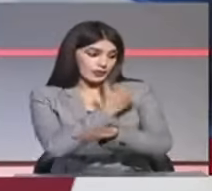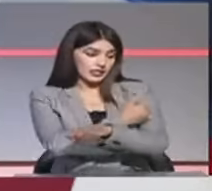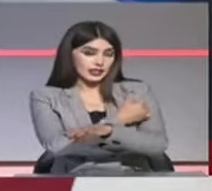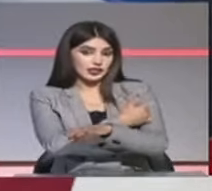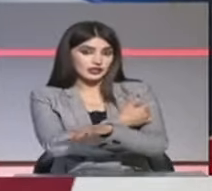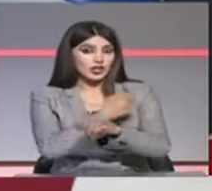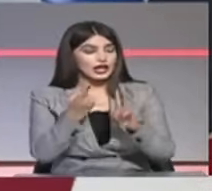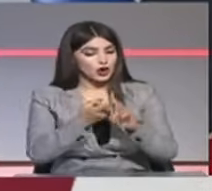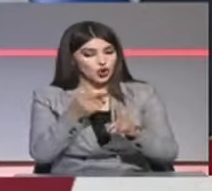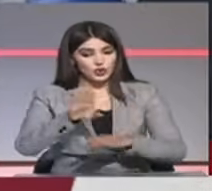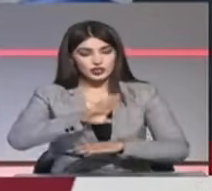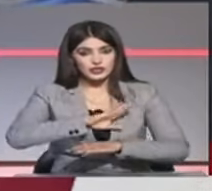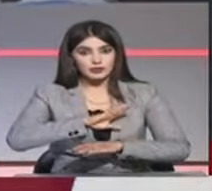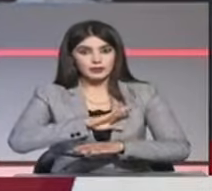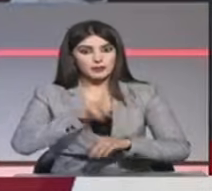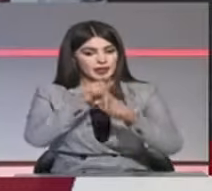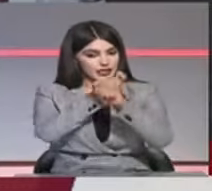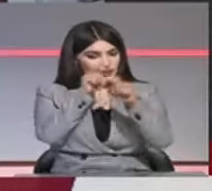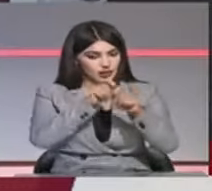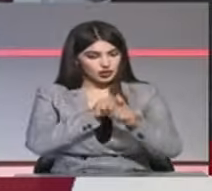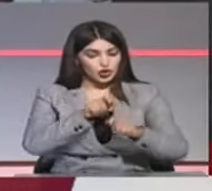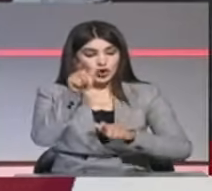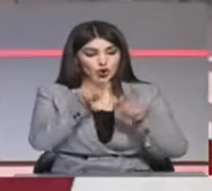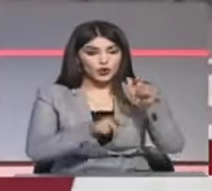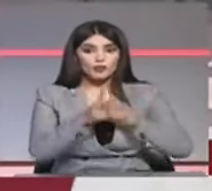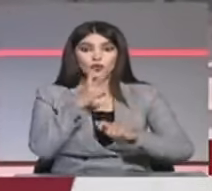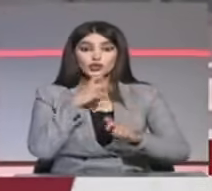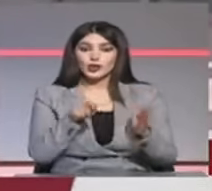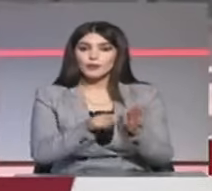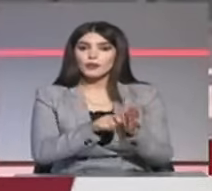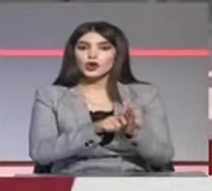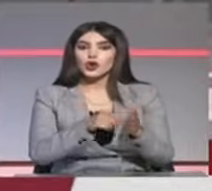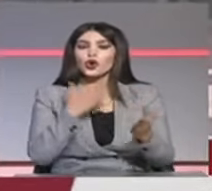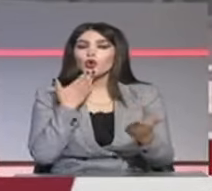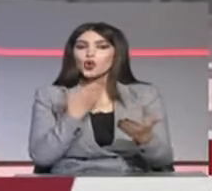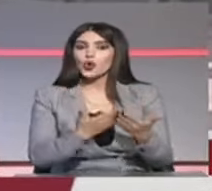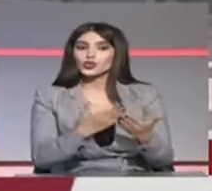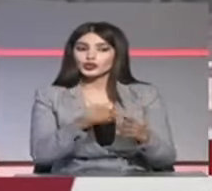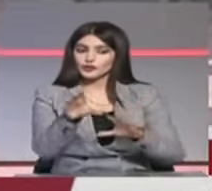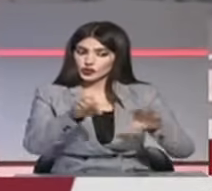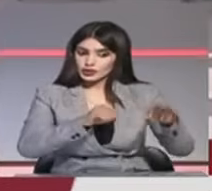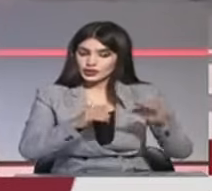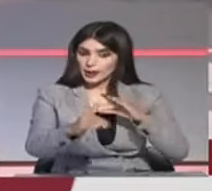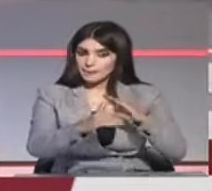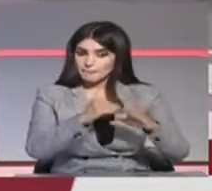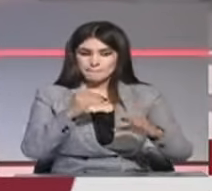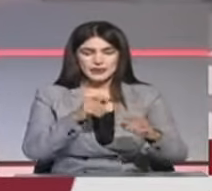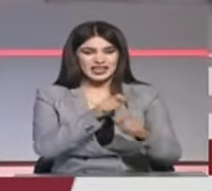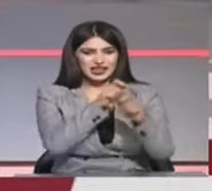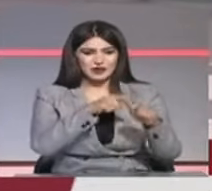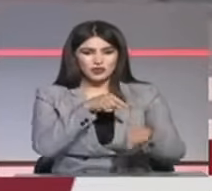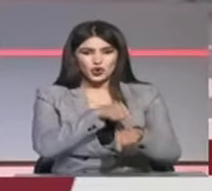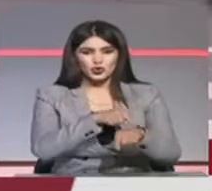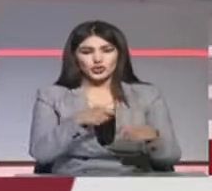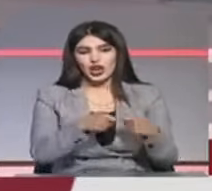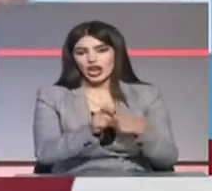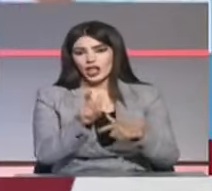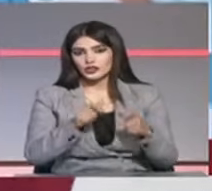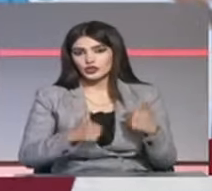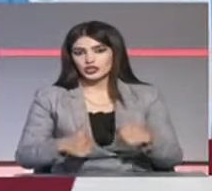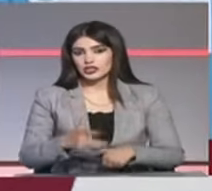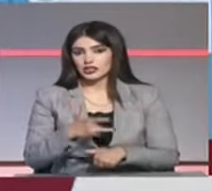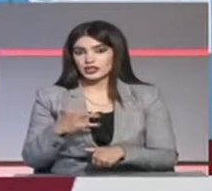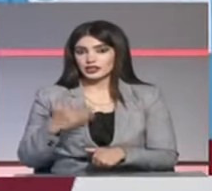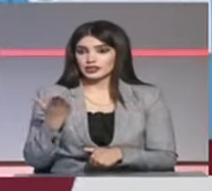ناتج عن عدم التزام العديد من المواطنين بالمواعيد المحدده في الاستدعاء الموجهه لهم من قبل وزاره الساحه